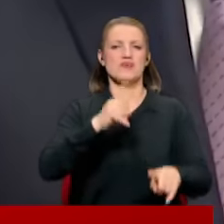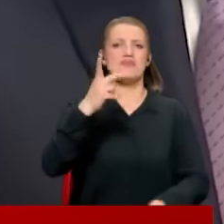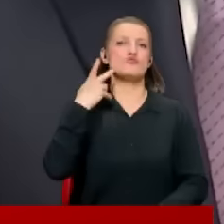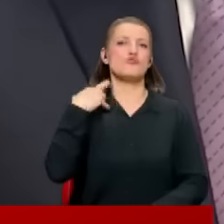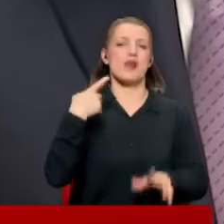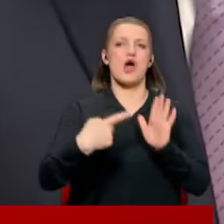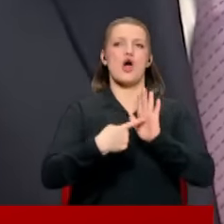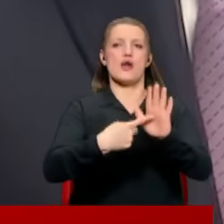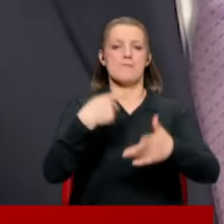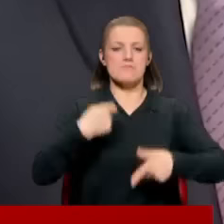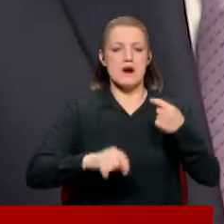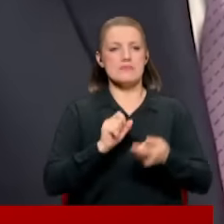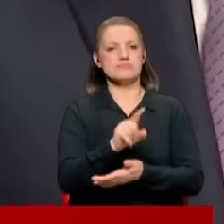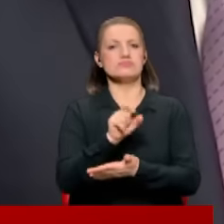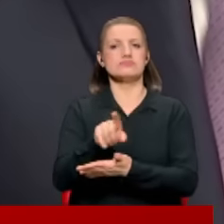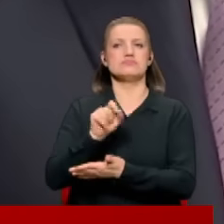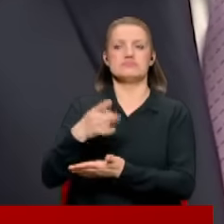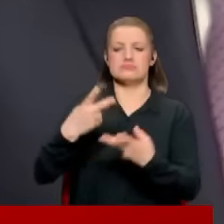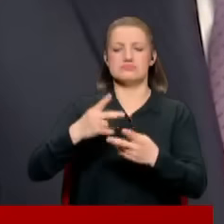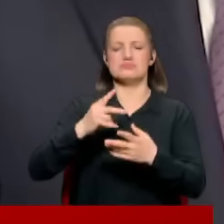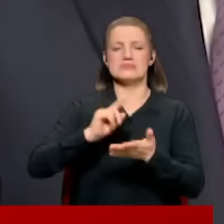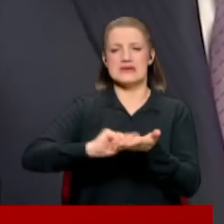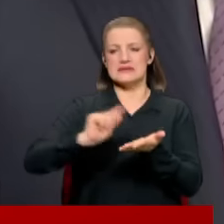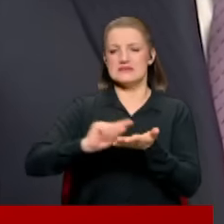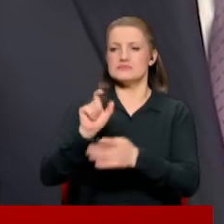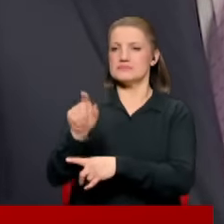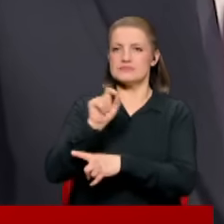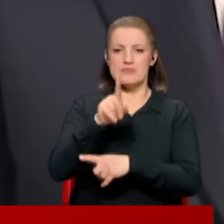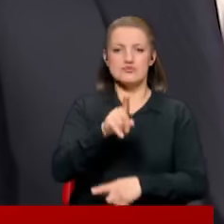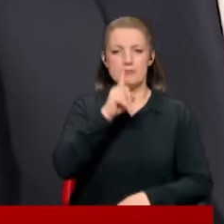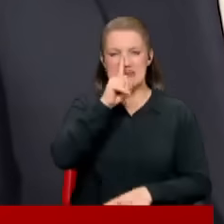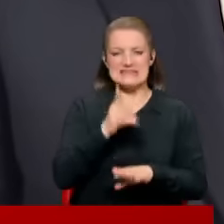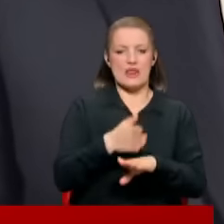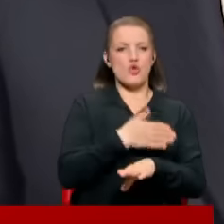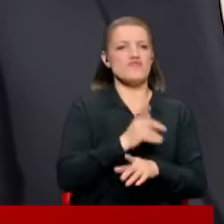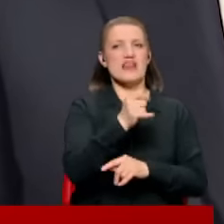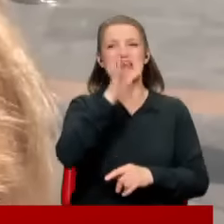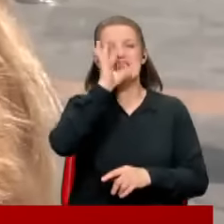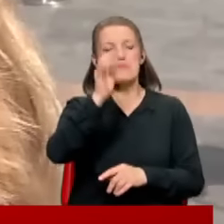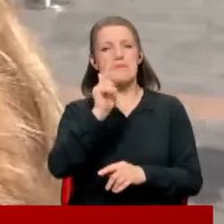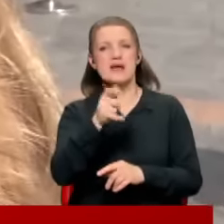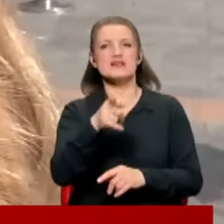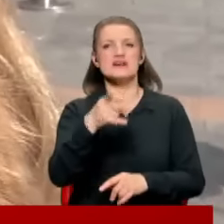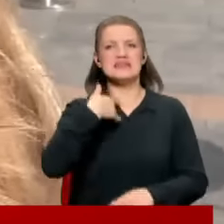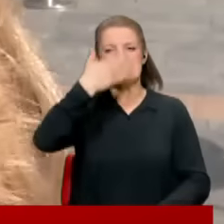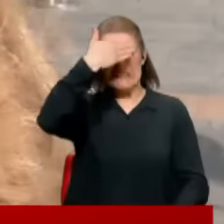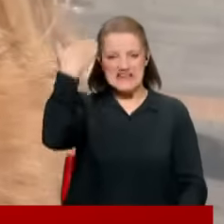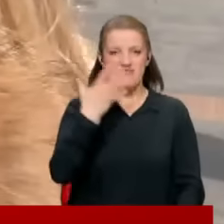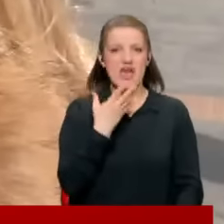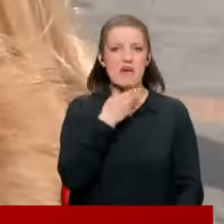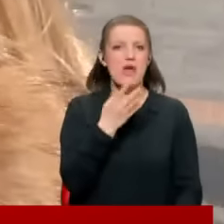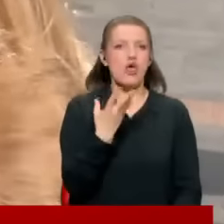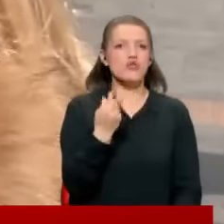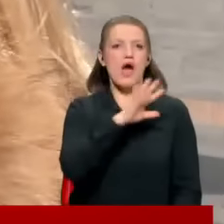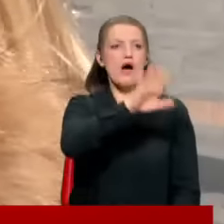örnektir. Bankalara yazı yazmışlar. Promosyon verin. Bunu da 1 Nisan'dan önce verin. Kimin parasını kime veriyorsunuz? Benim gibi safa emekli çok.